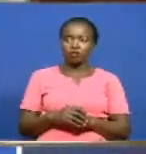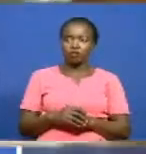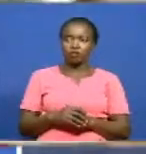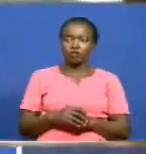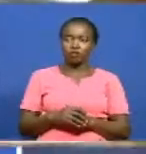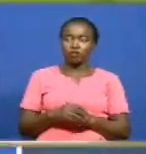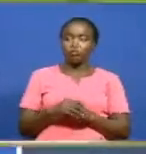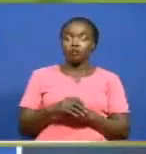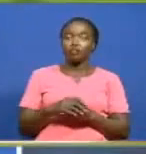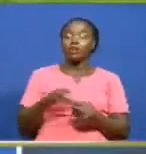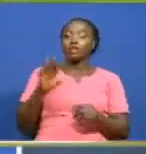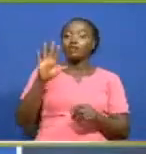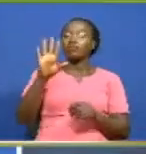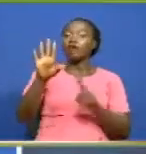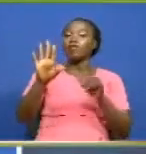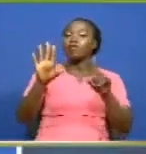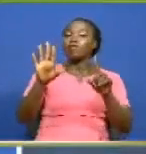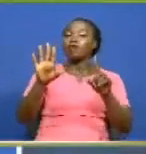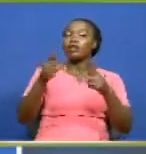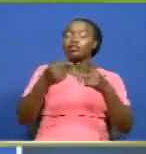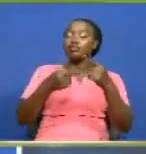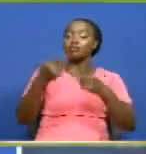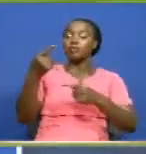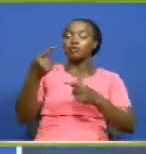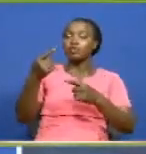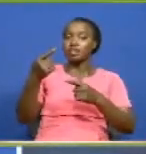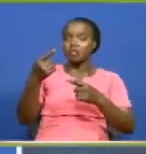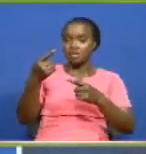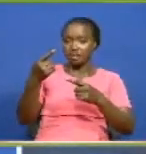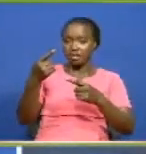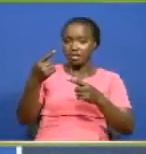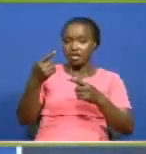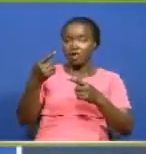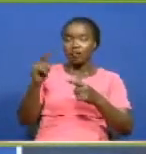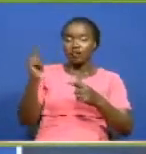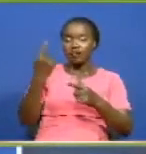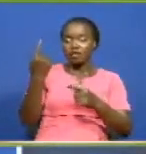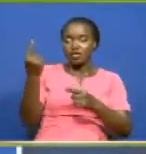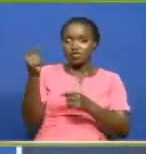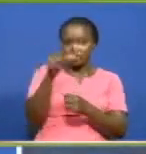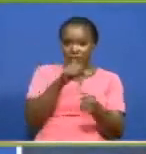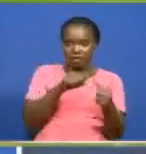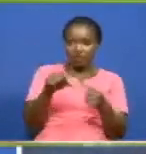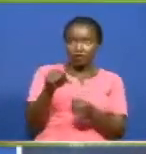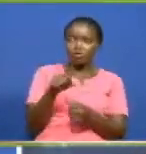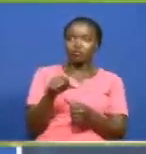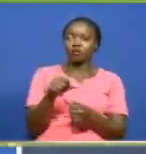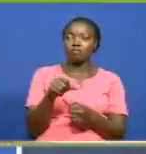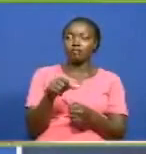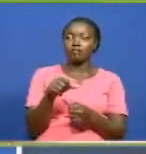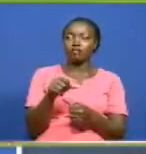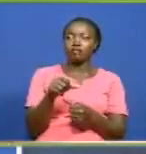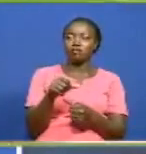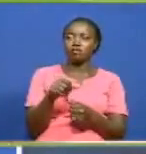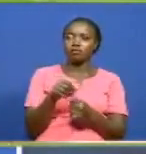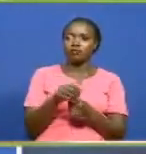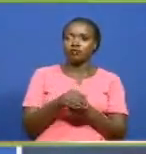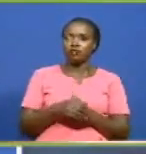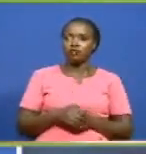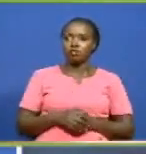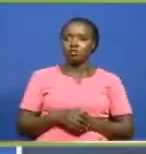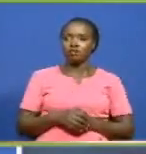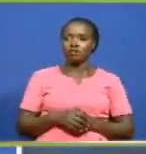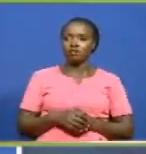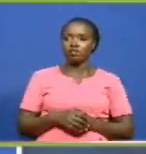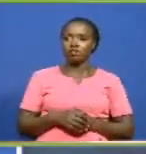Na jumla mabao 5-1 kufuatia ushindi wa bao 1 kwenye mechi ya mkondo wa kwanza. Oh, that's just sublime there from Sassi.